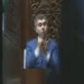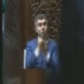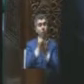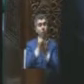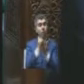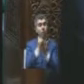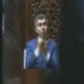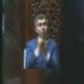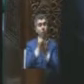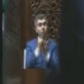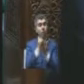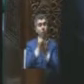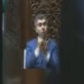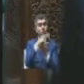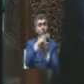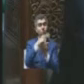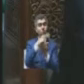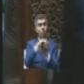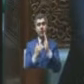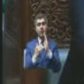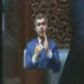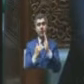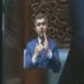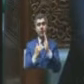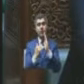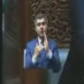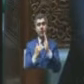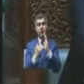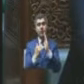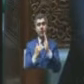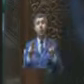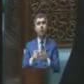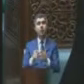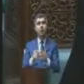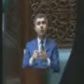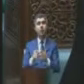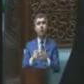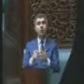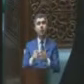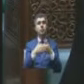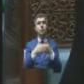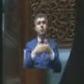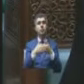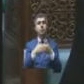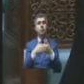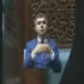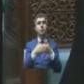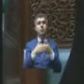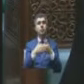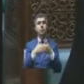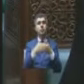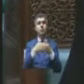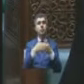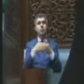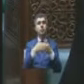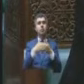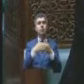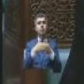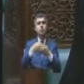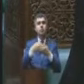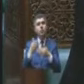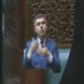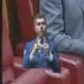وادماج هؤلاء الموظفين في الادارات المناسبه للشواهد المحصل عليها اغلقت كل